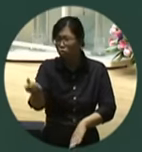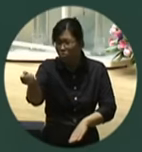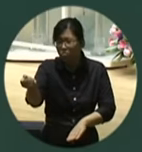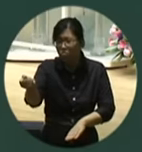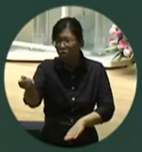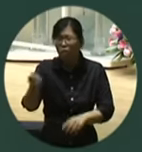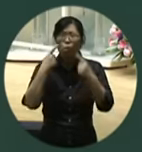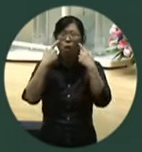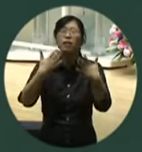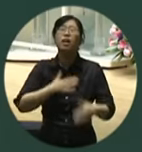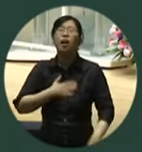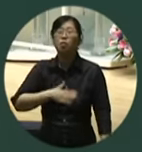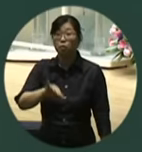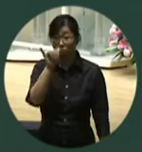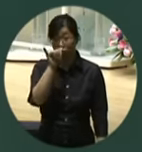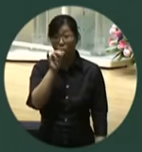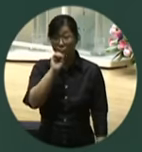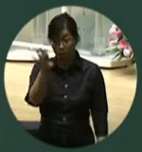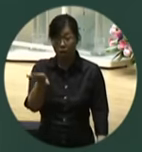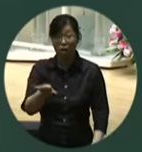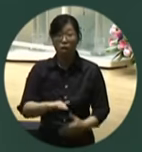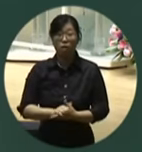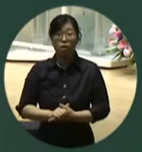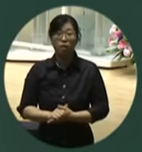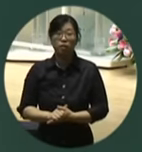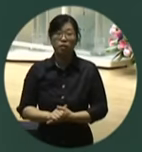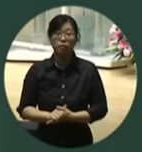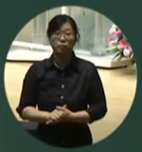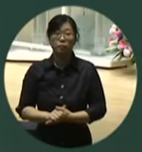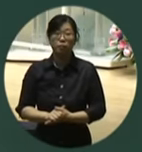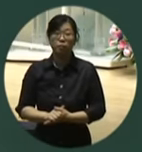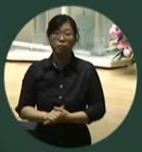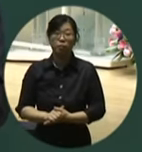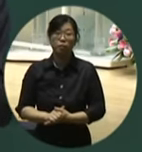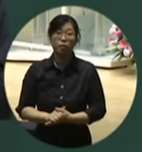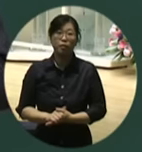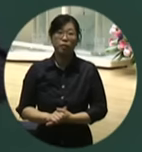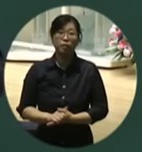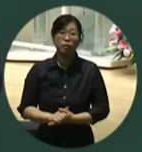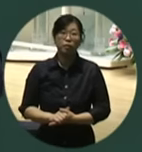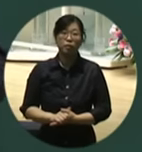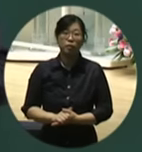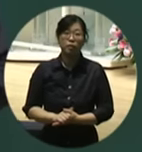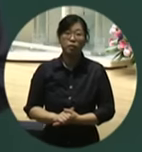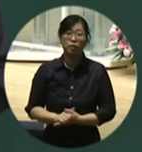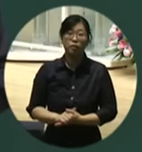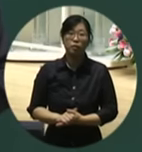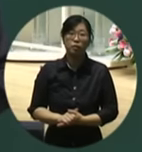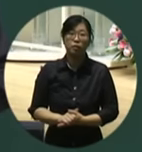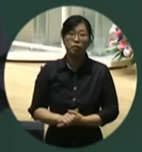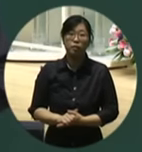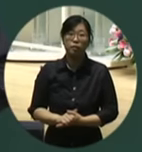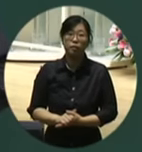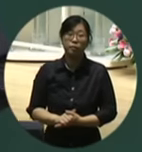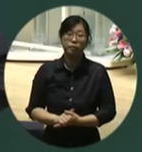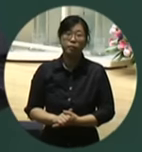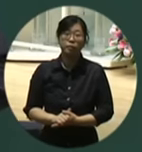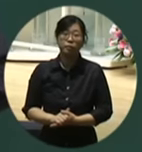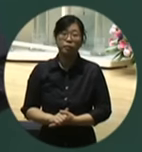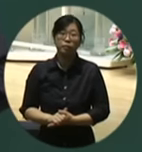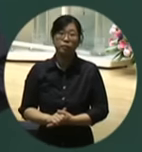that the Lord has given this land to you, she said. 그동안 소리를 쭉 들었죠. And she heard all the news until now. 그리고 9절에 이렇게 말합니다. And then in verse 9 she